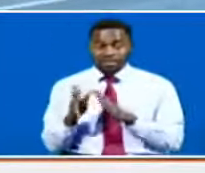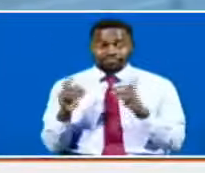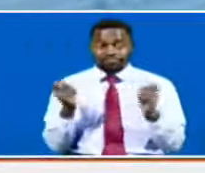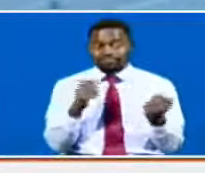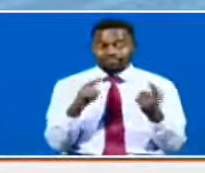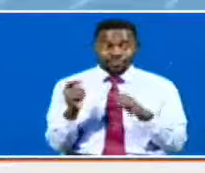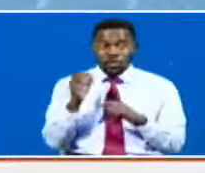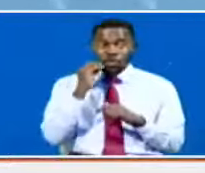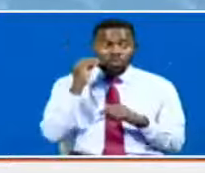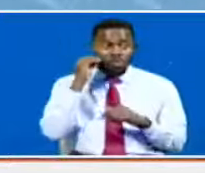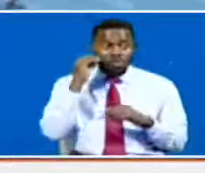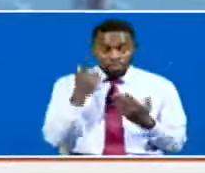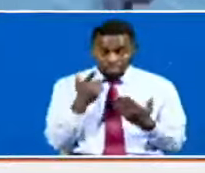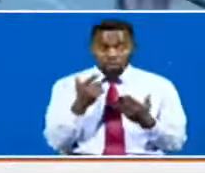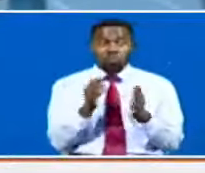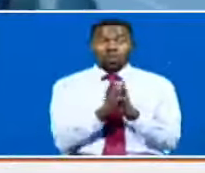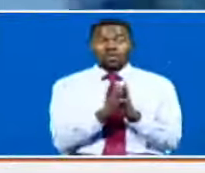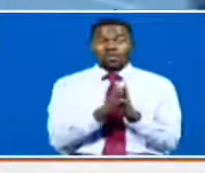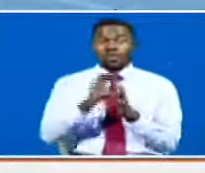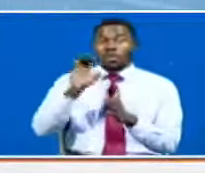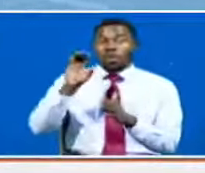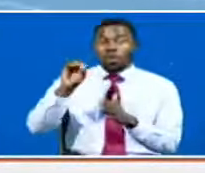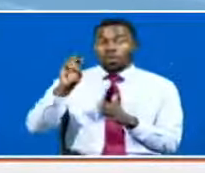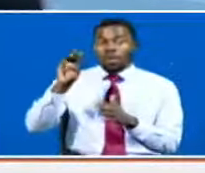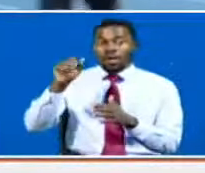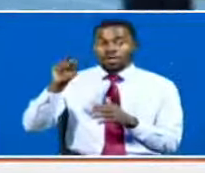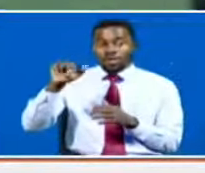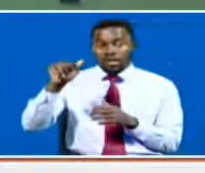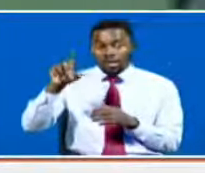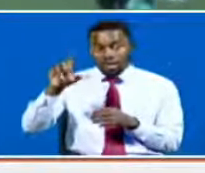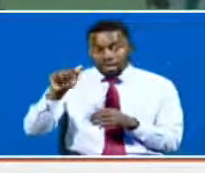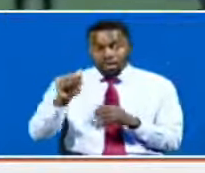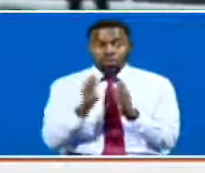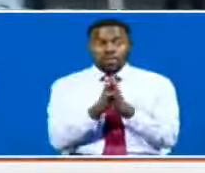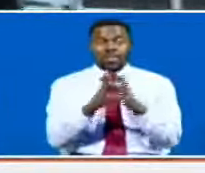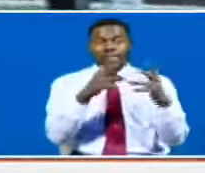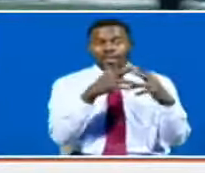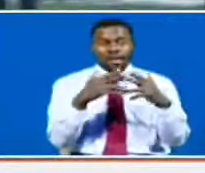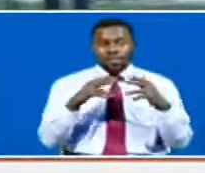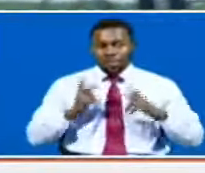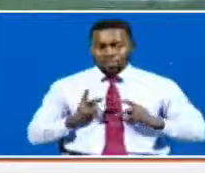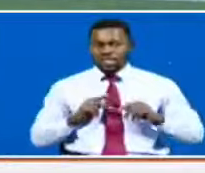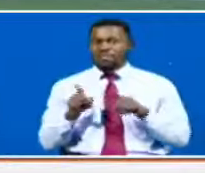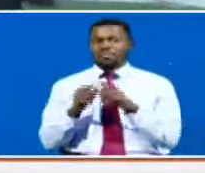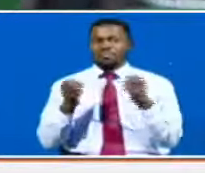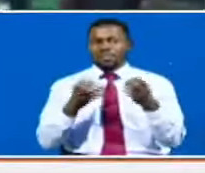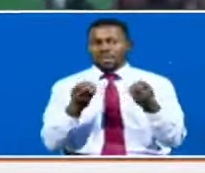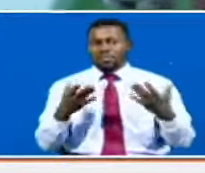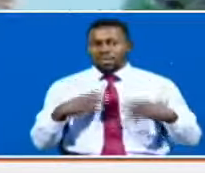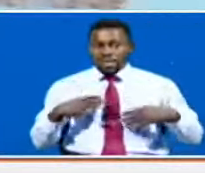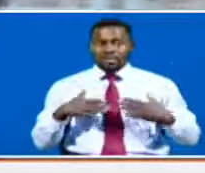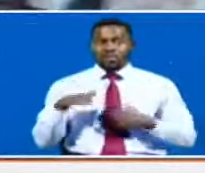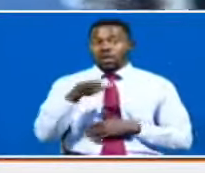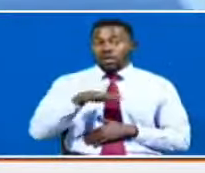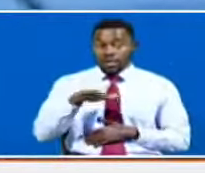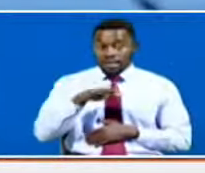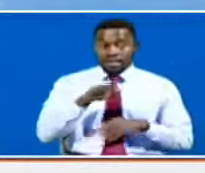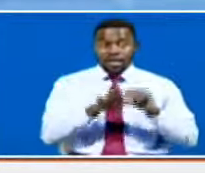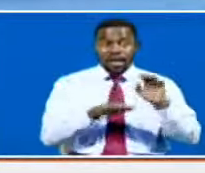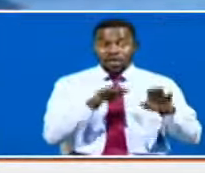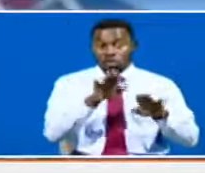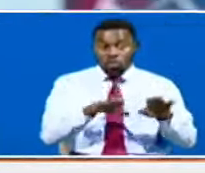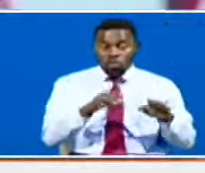nyumbani dhidi ya Omanyala na Marekani Kenny Bednarek miongoni mwa wengine kwenye uwanja wa Nyayo Jumamosi